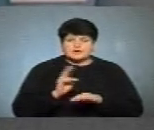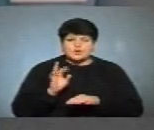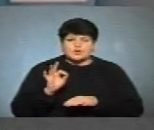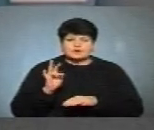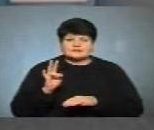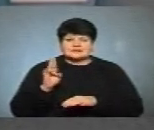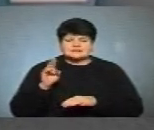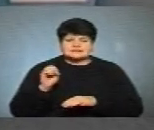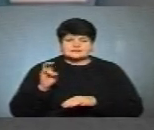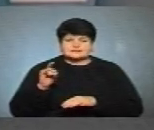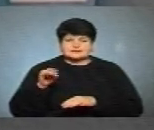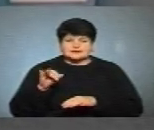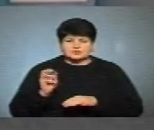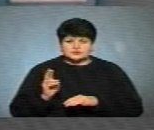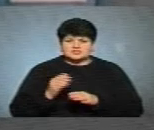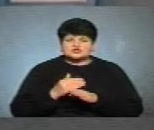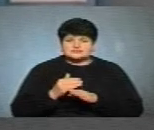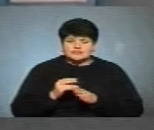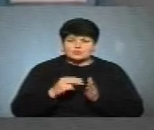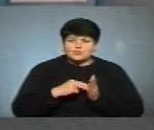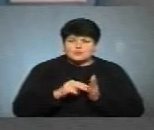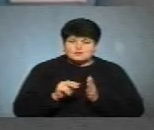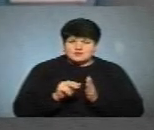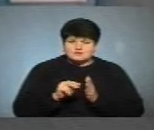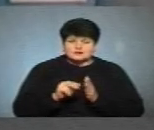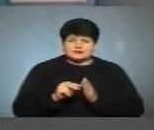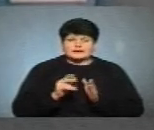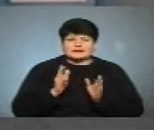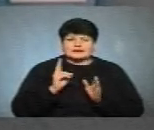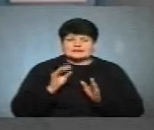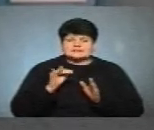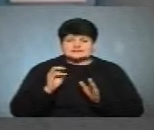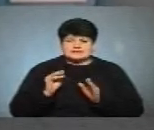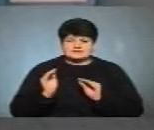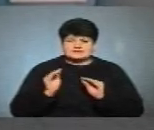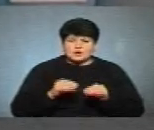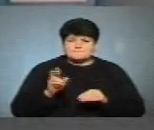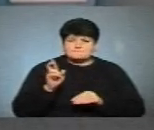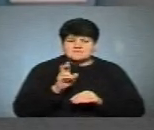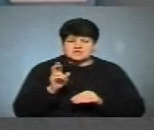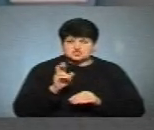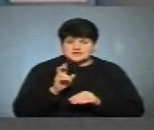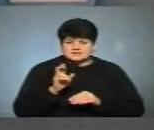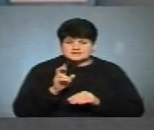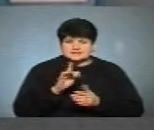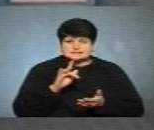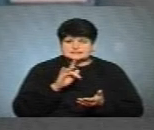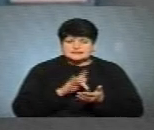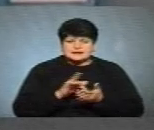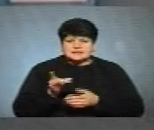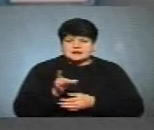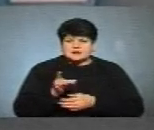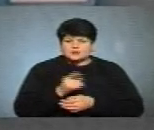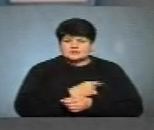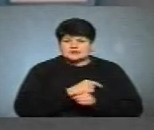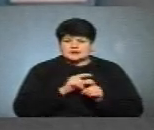концентраторів. Частина купує, кисневий генератор встановлює Бережанська центральна районна